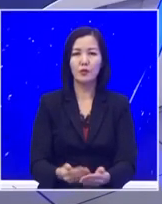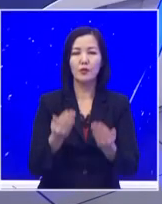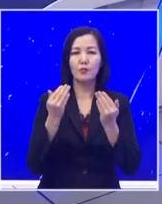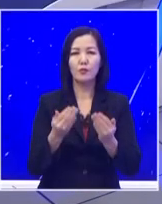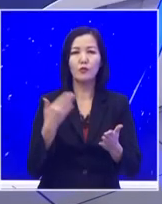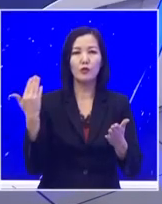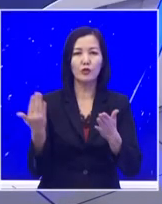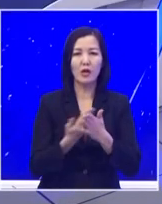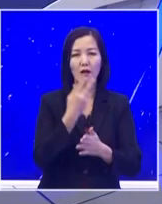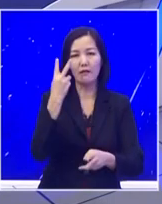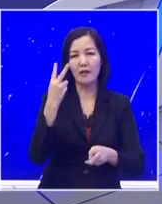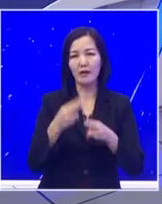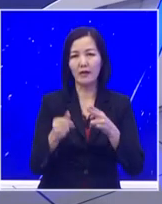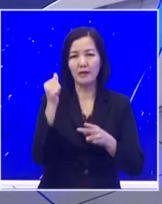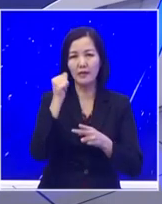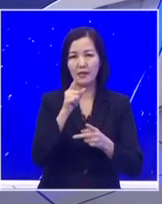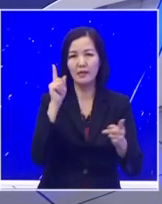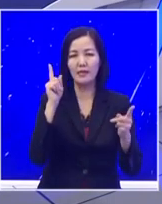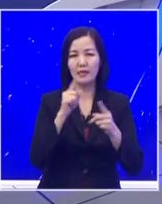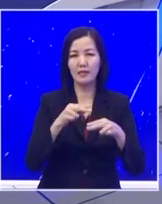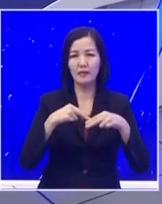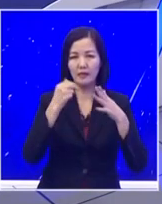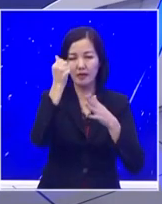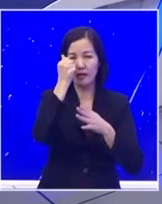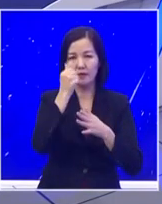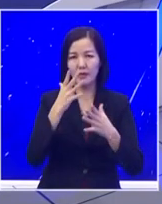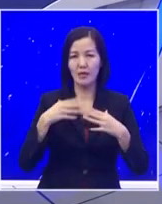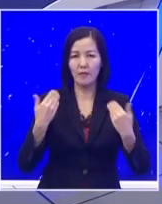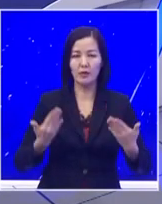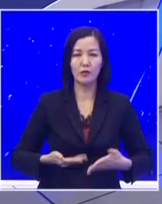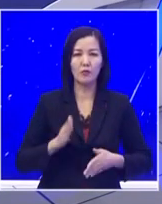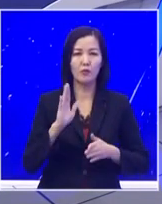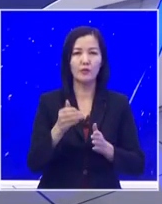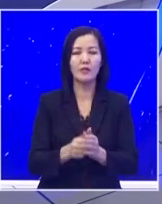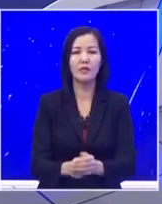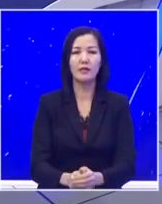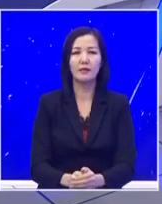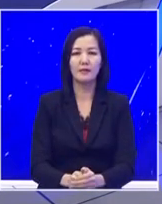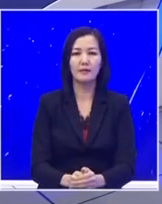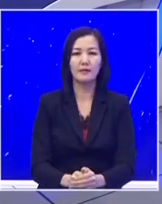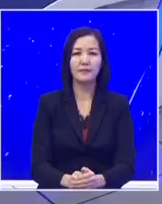Бүгінге келіп түскен ақпараттар легі осындай. Назарларыңызға рахмет. Келесі эфирде жүздескенше аман сау болыңыздар.